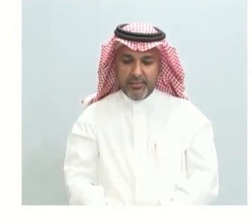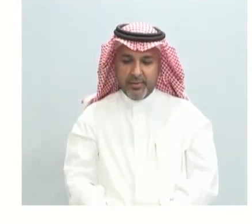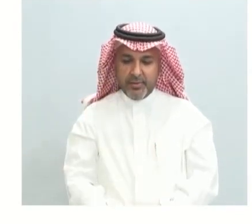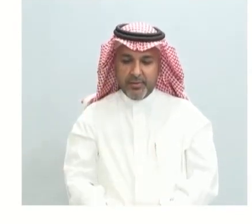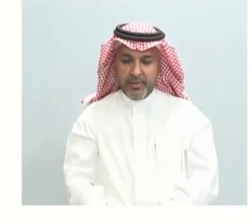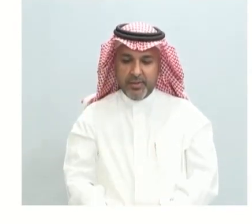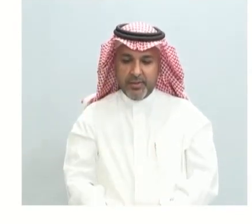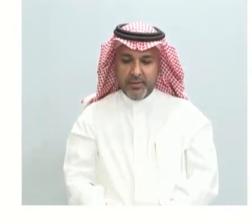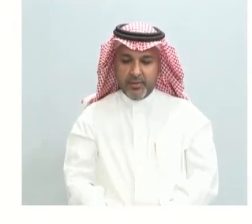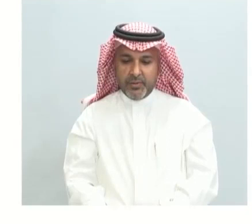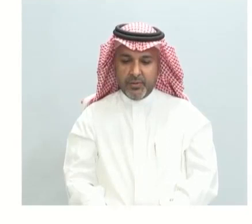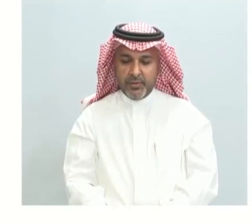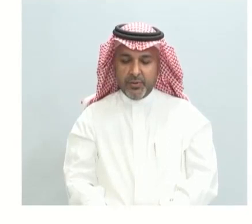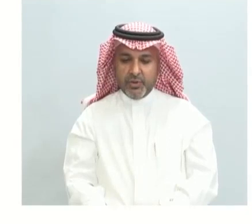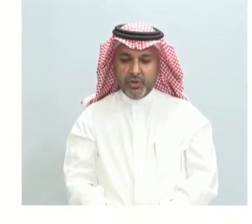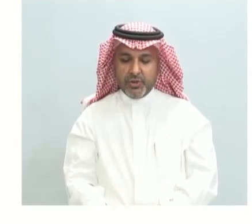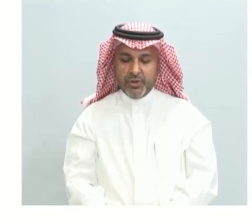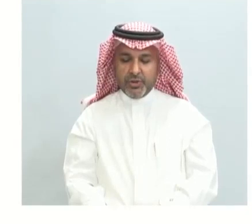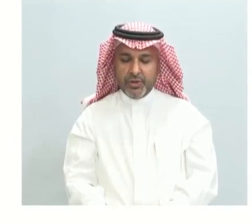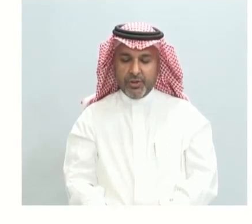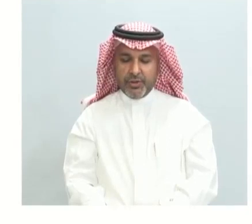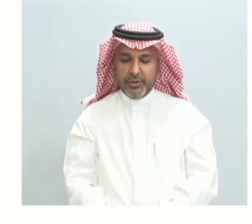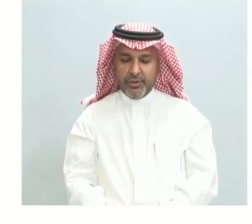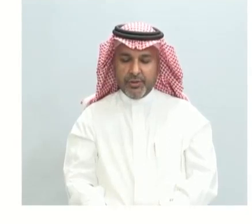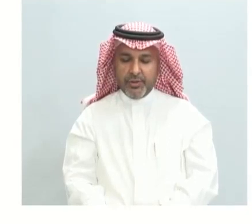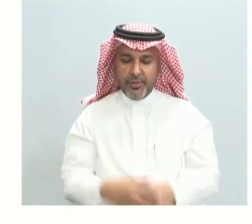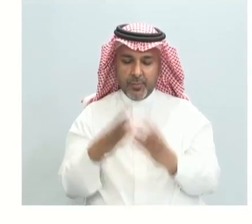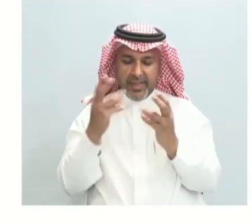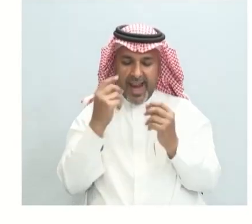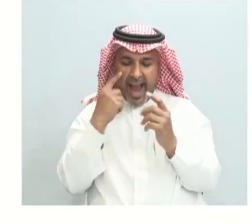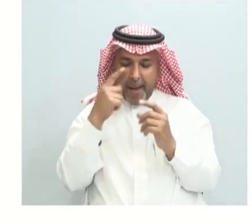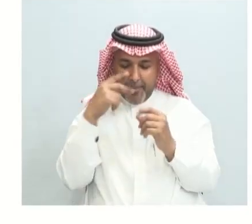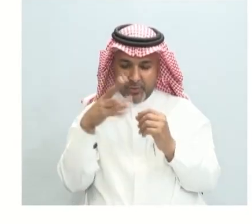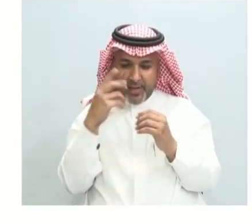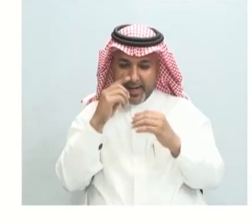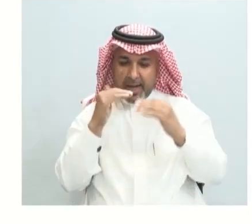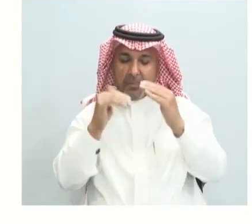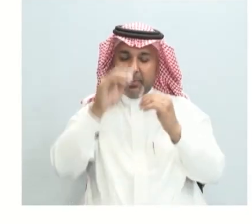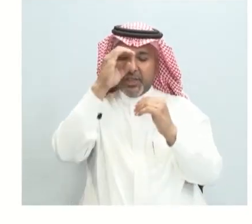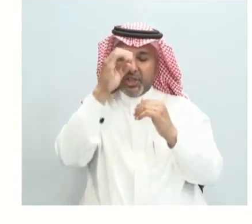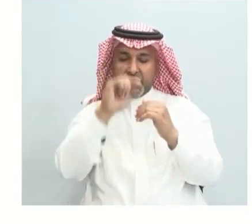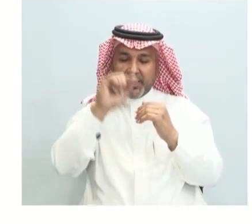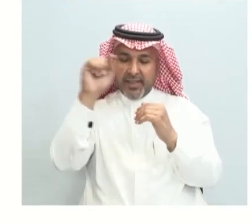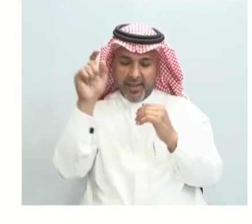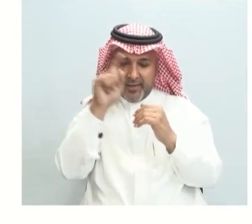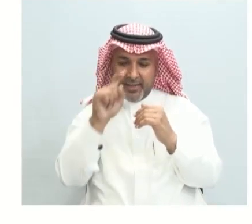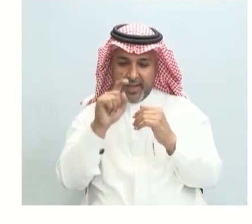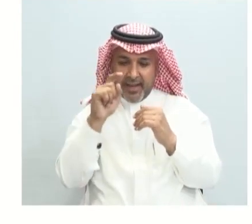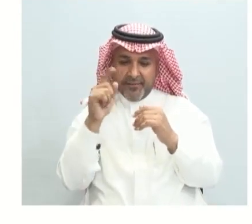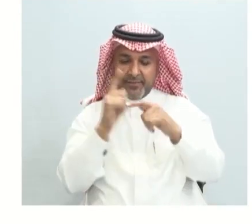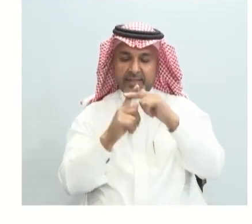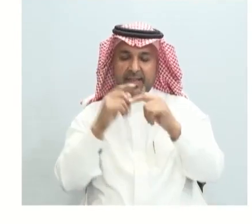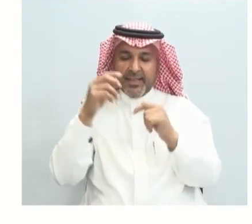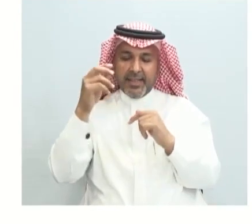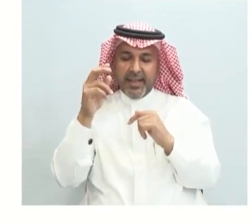تربيع ناقص 2 اف اتش كوساين الزاويه جي بهذه الصوره